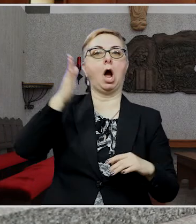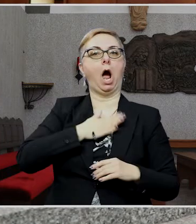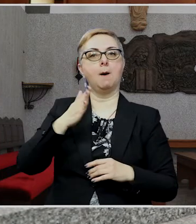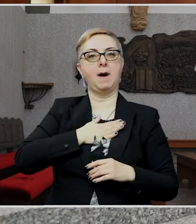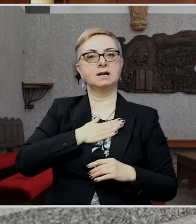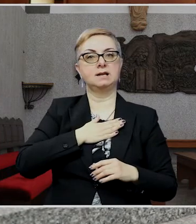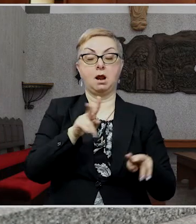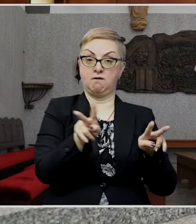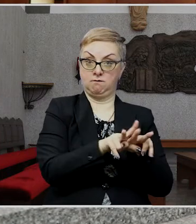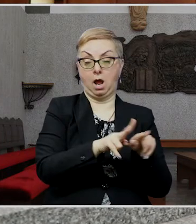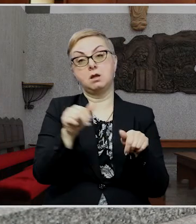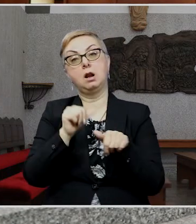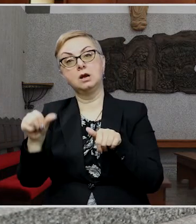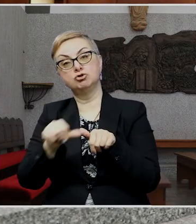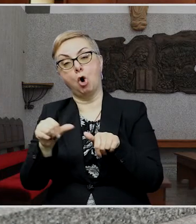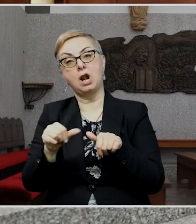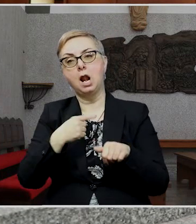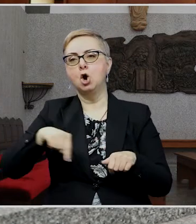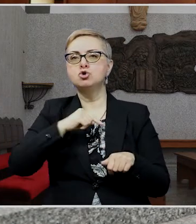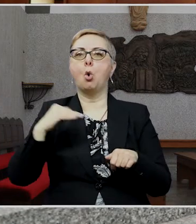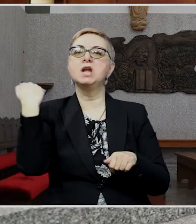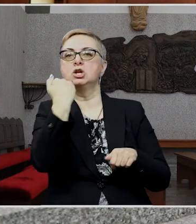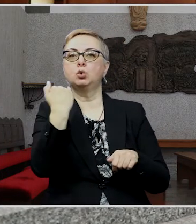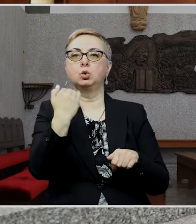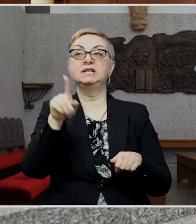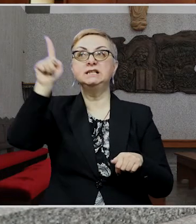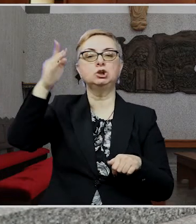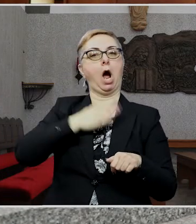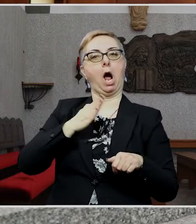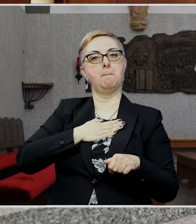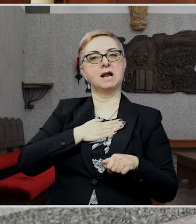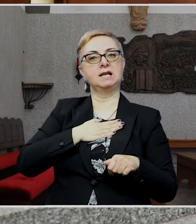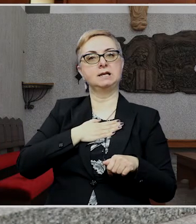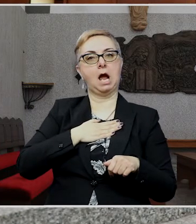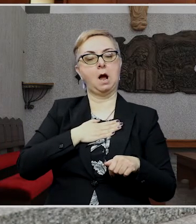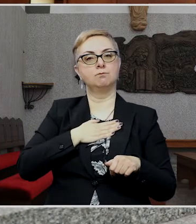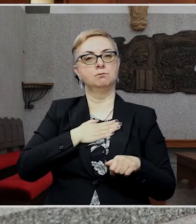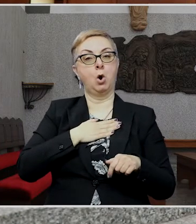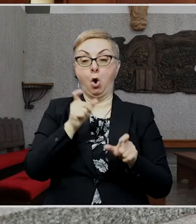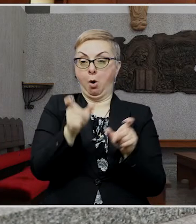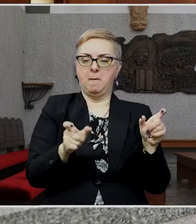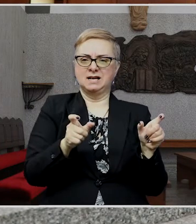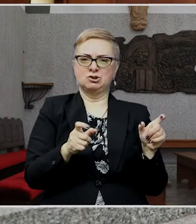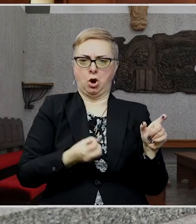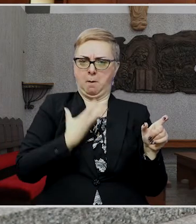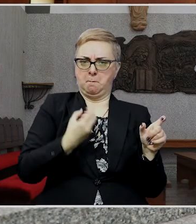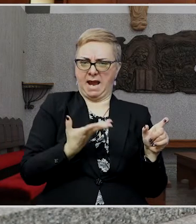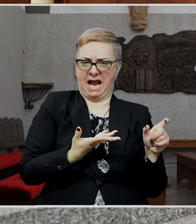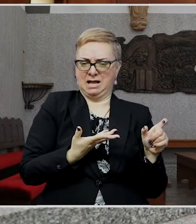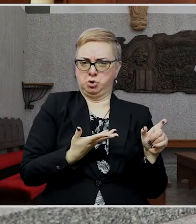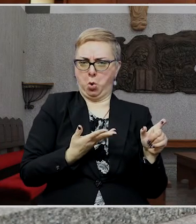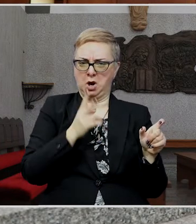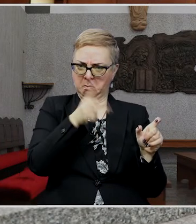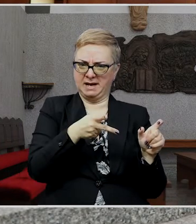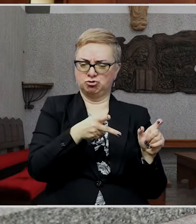fratelli sorelle tutti apparteniamo a dio i più brutti peccatori la gente più